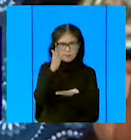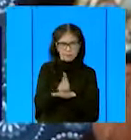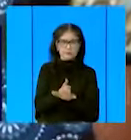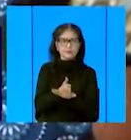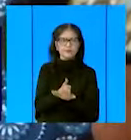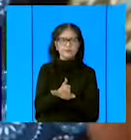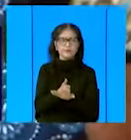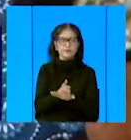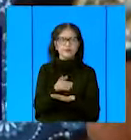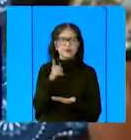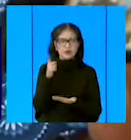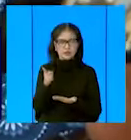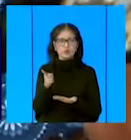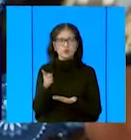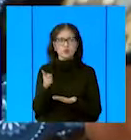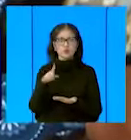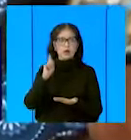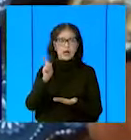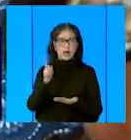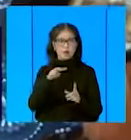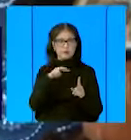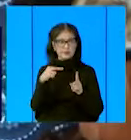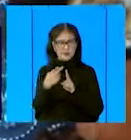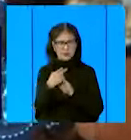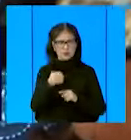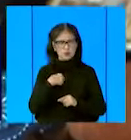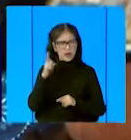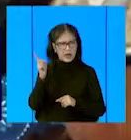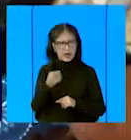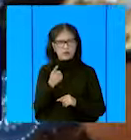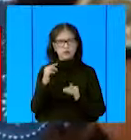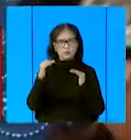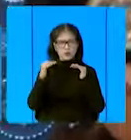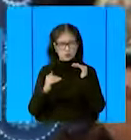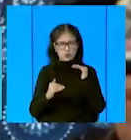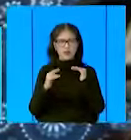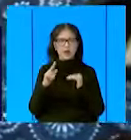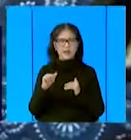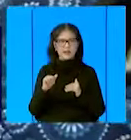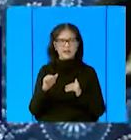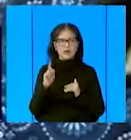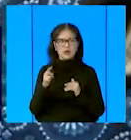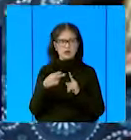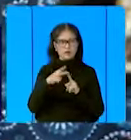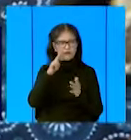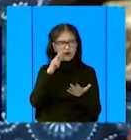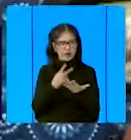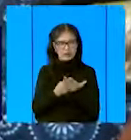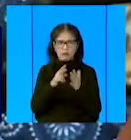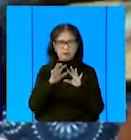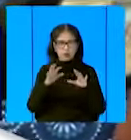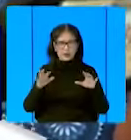Mulia, menurut pandangan kami itu jauh daripada ekspektasi kami. Karena ada banyak fakta, ada banyak